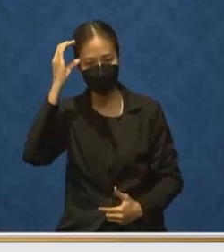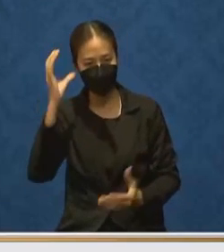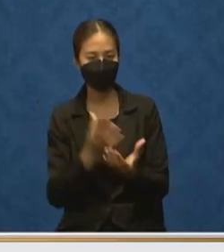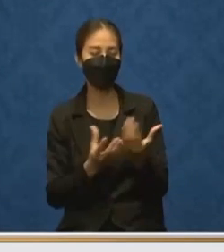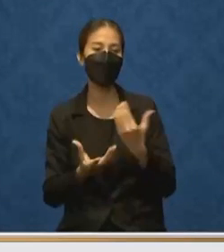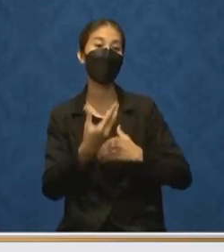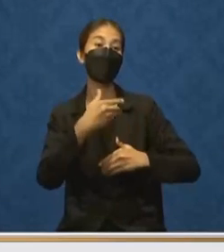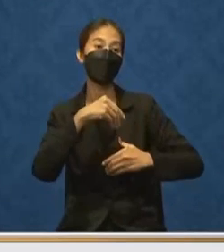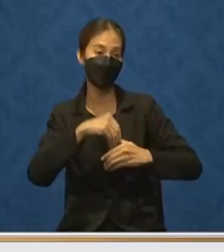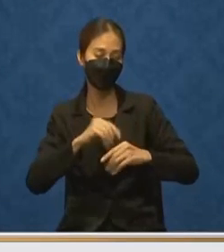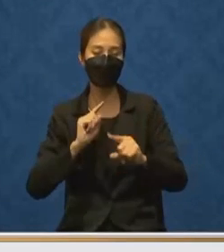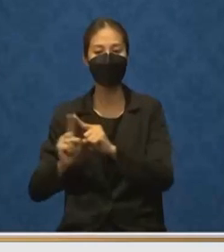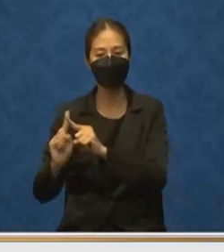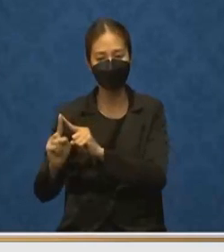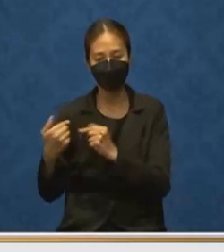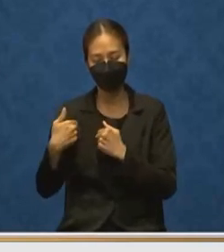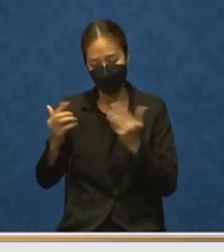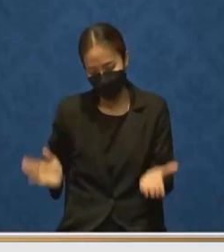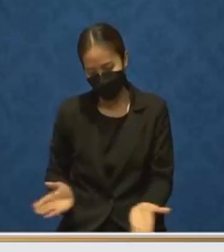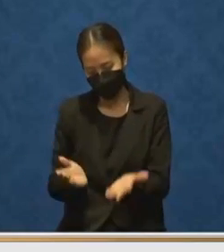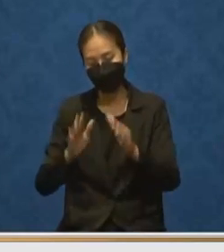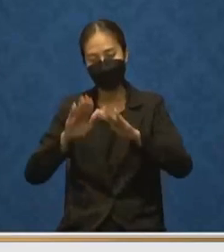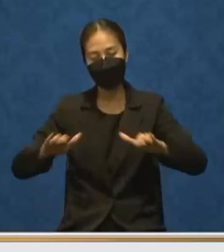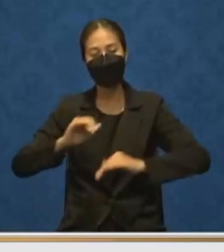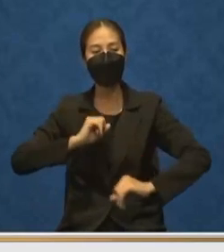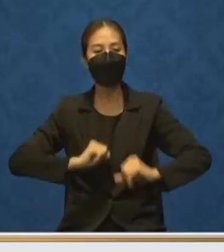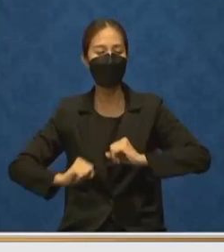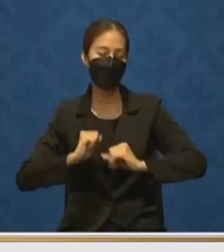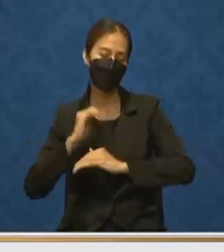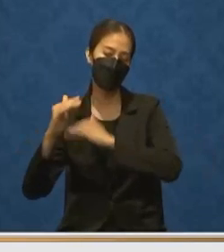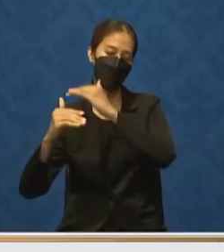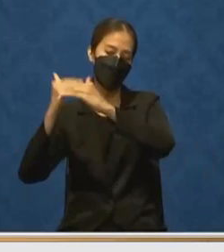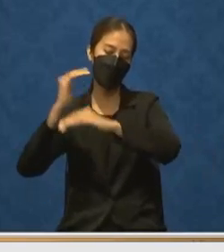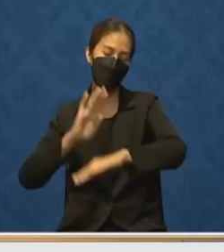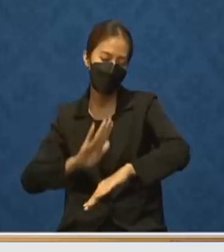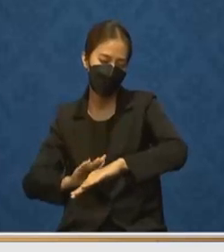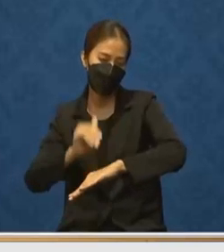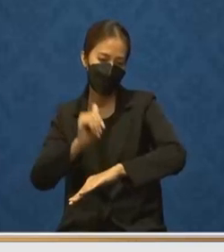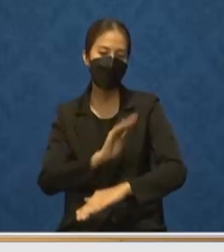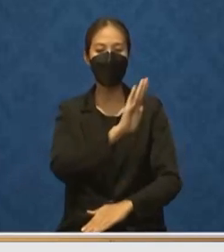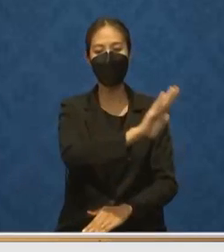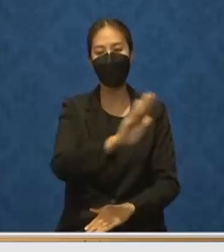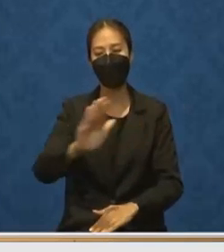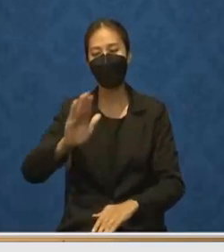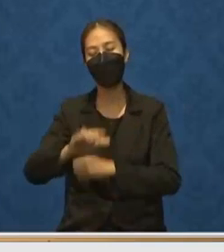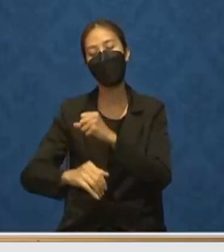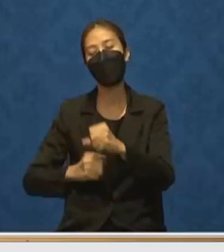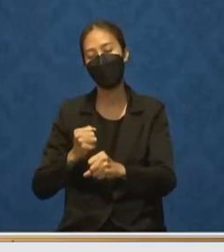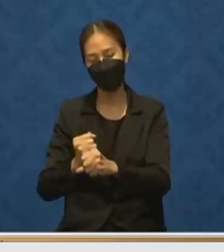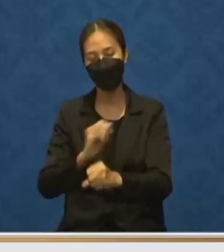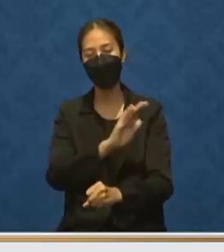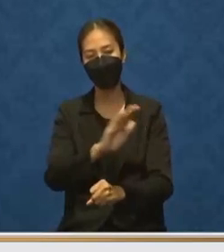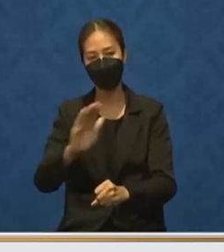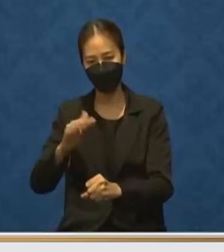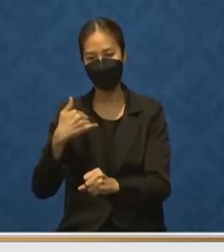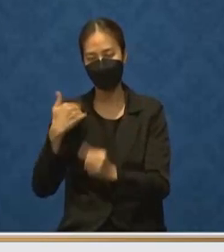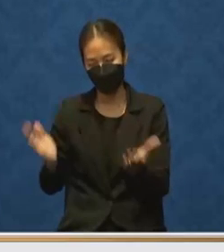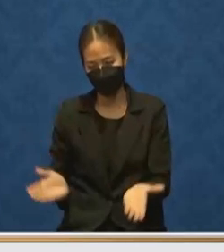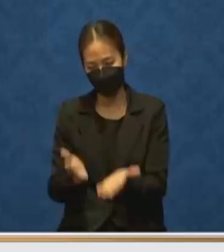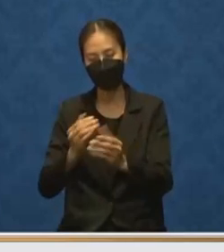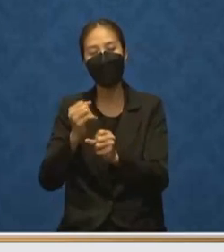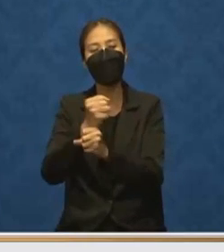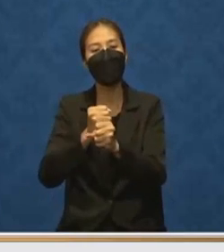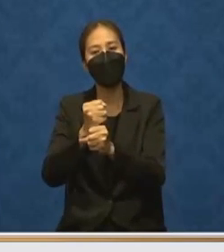รมโดยมุ่งเน้นให้เด็กและเยาวชนมีพัฒนาการและทักษะที่เหมาะสมตามช่วงวัยด้วยการสนับสนุนอาหารเสริมนมไม่น้อยกว่